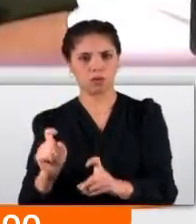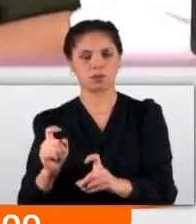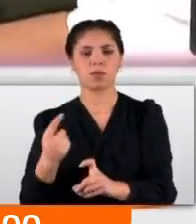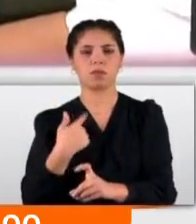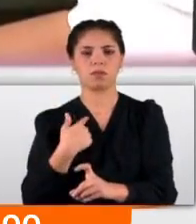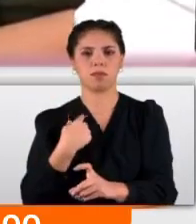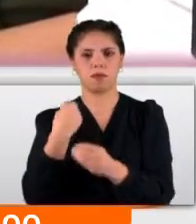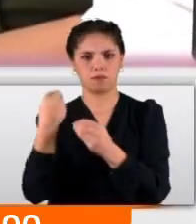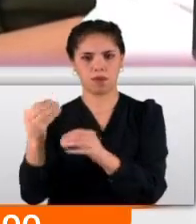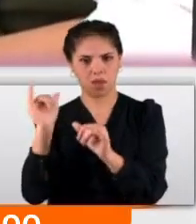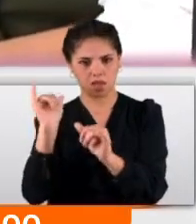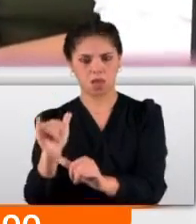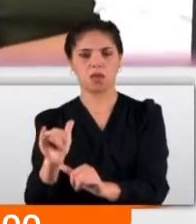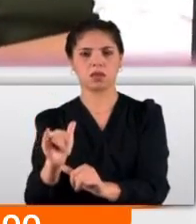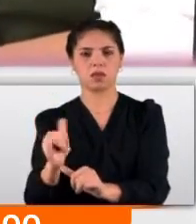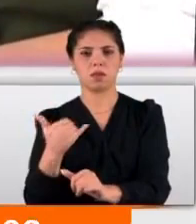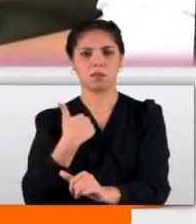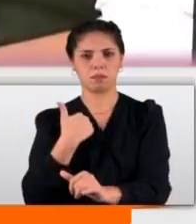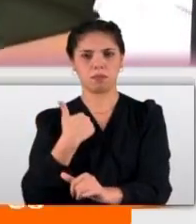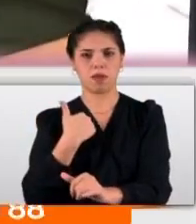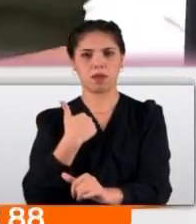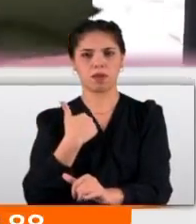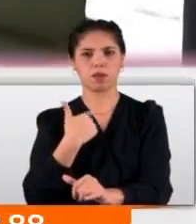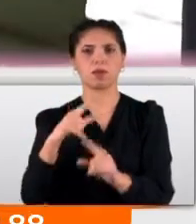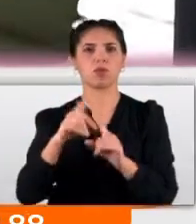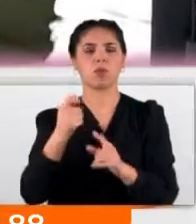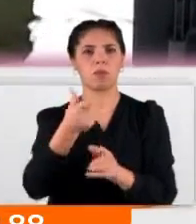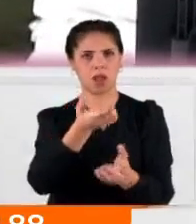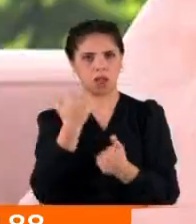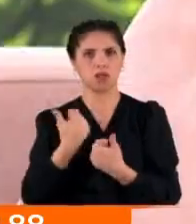O para aynen Cevriye Hanım'a verilecek. Ben de zaten sizden TOKİ parasını alacağım. O çocuk...